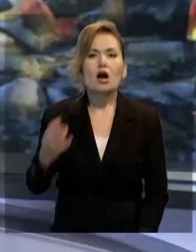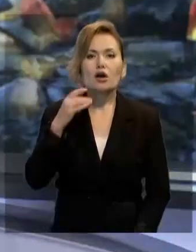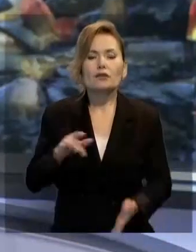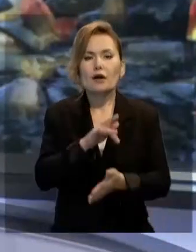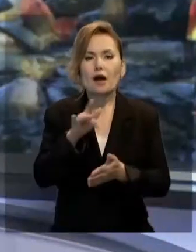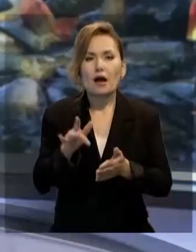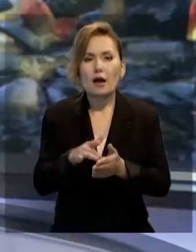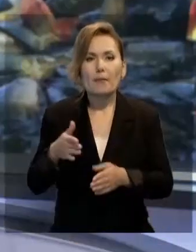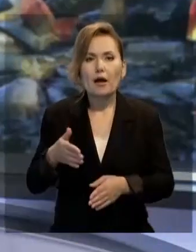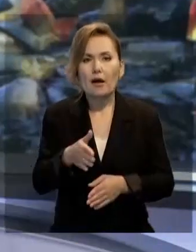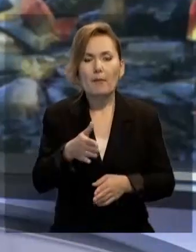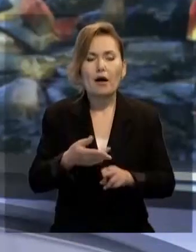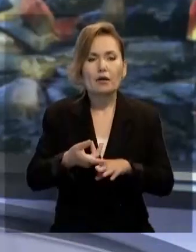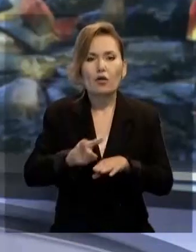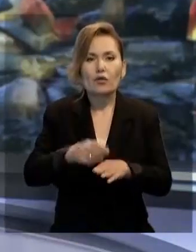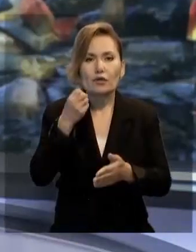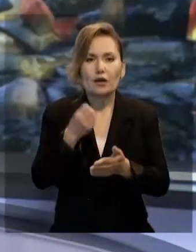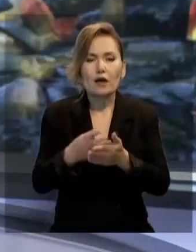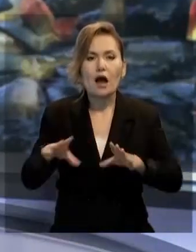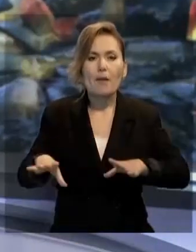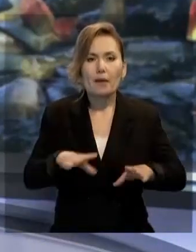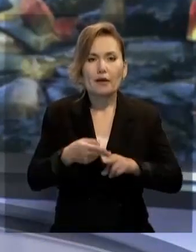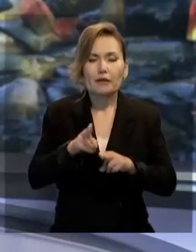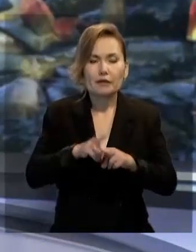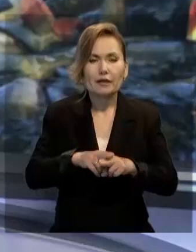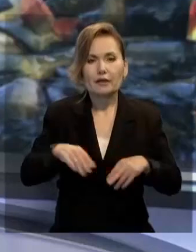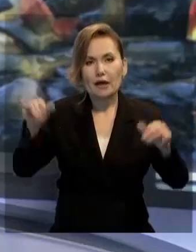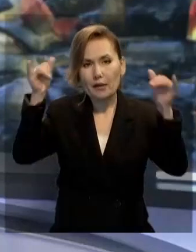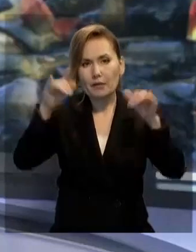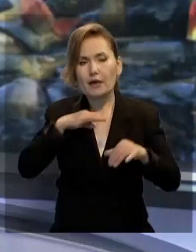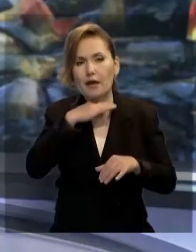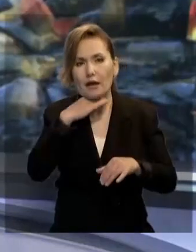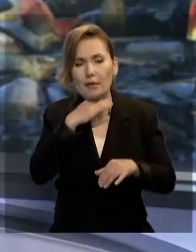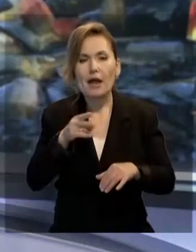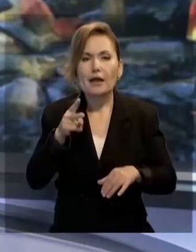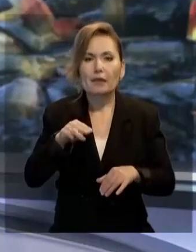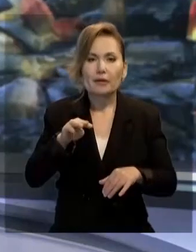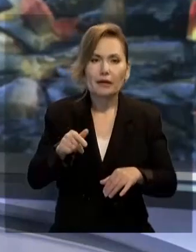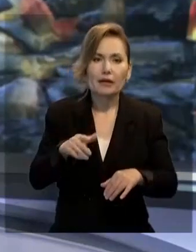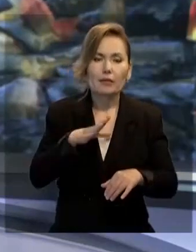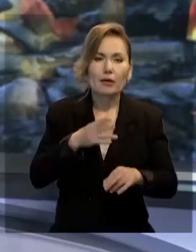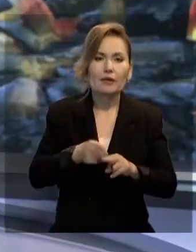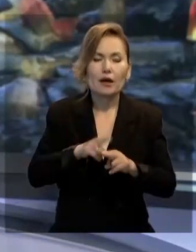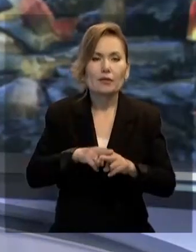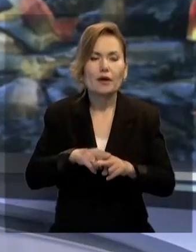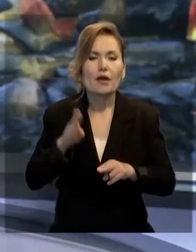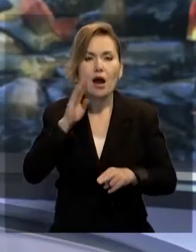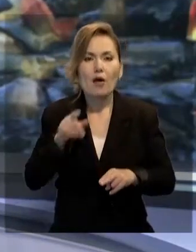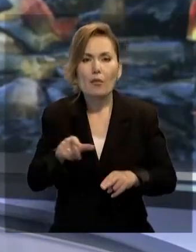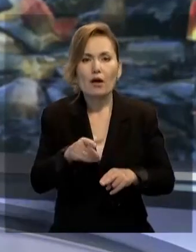Kızılorda'da balık mal etinen kımbat. Bazarda bordaklanğan sıyır etinin gelisi 2000 denge bolsa, Daryanın